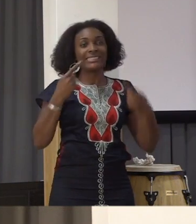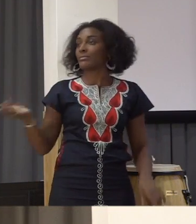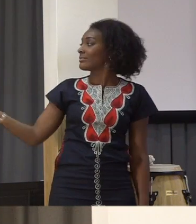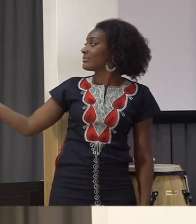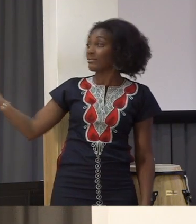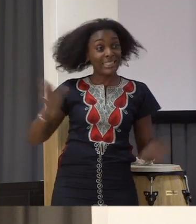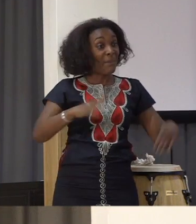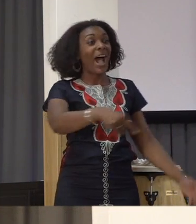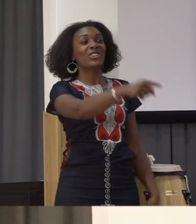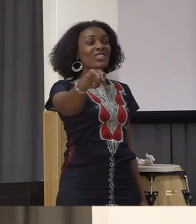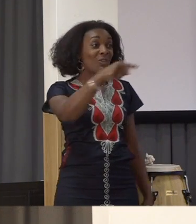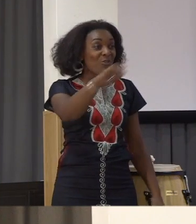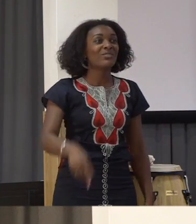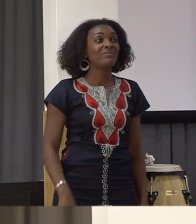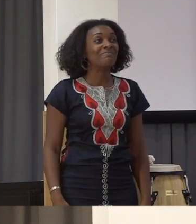Ça marche?